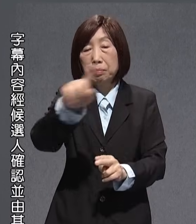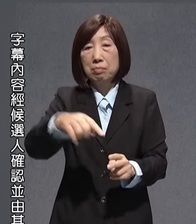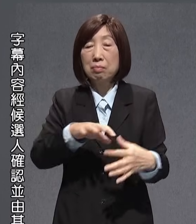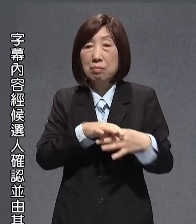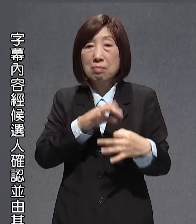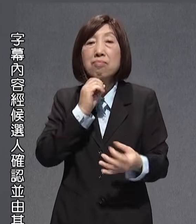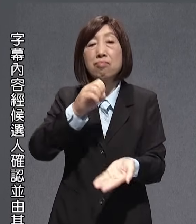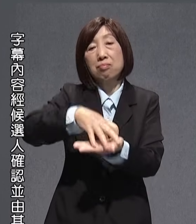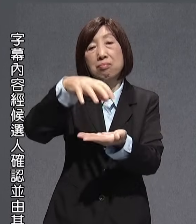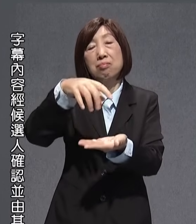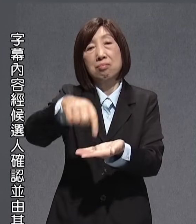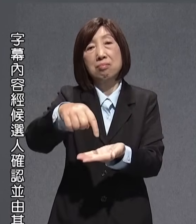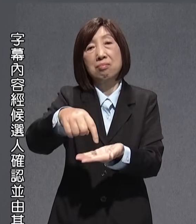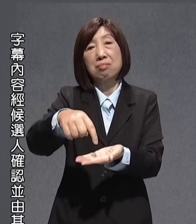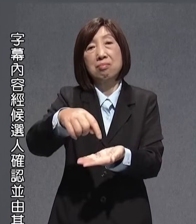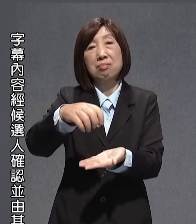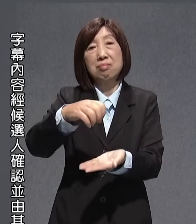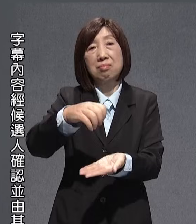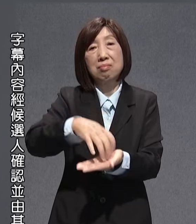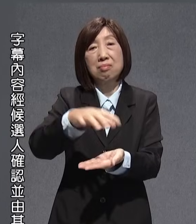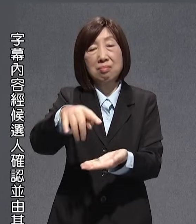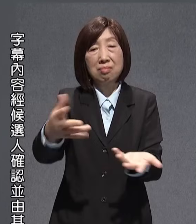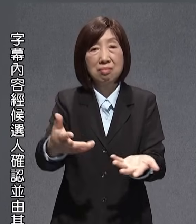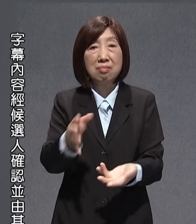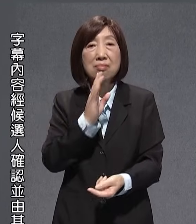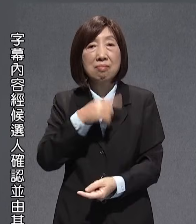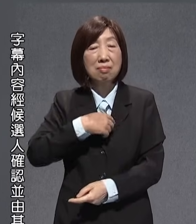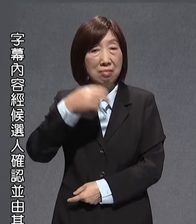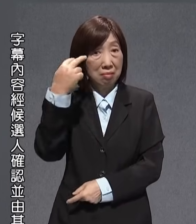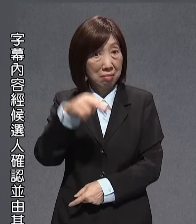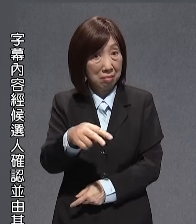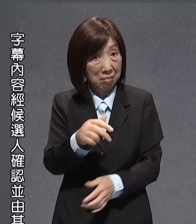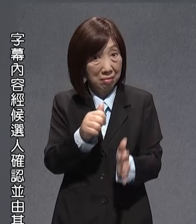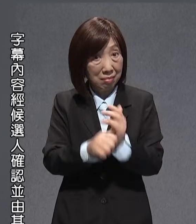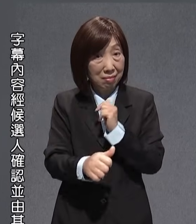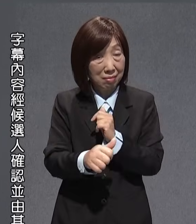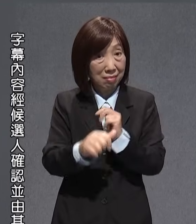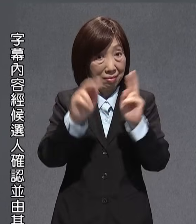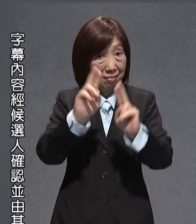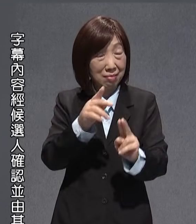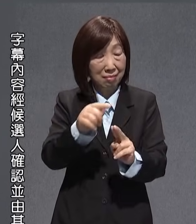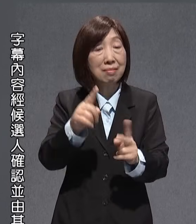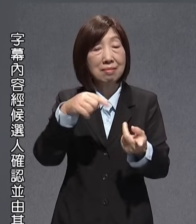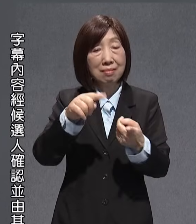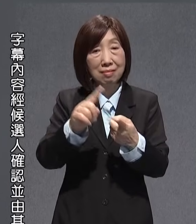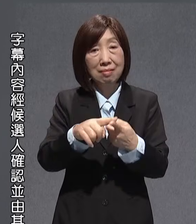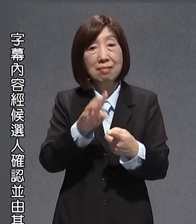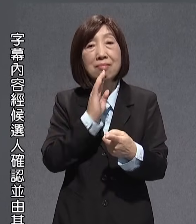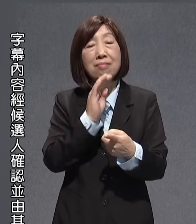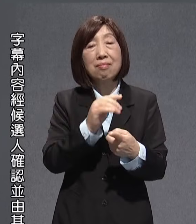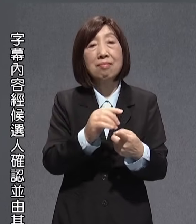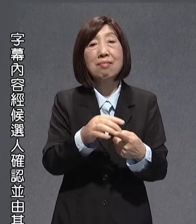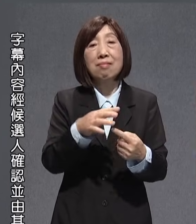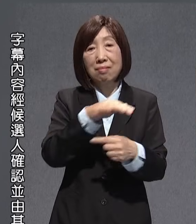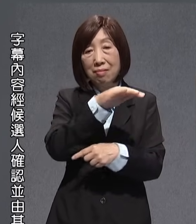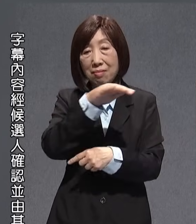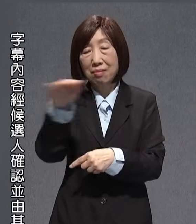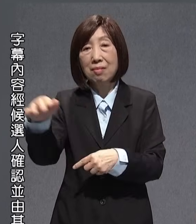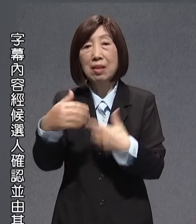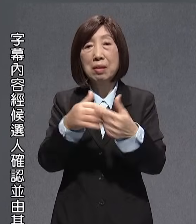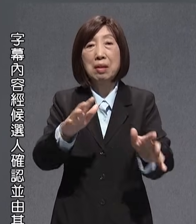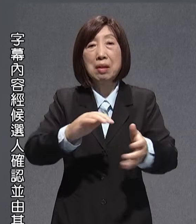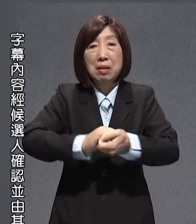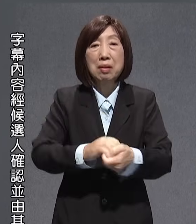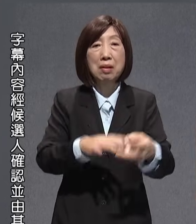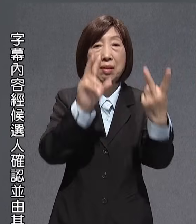核能问题。我的态度是这样：再生能源应当要稳健的发展，而不是先决定2025